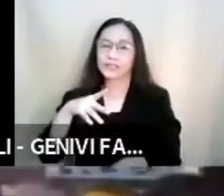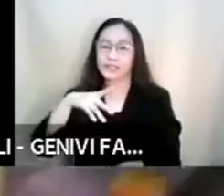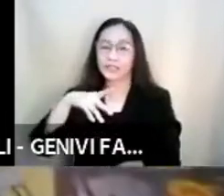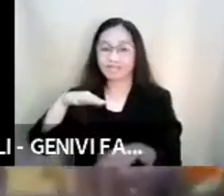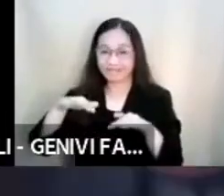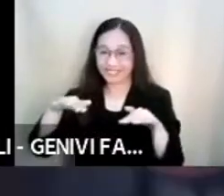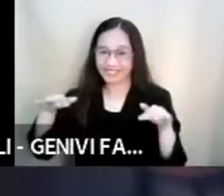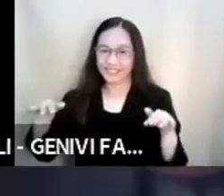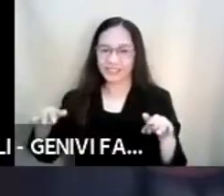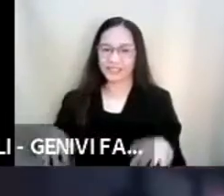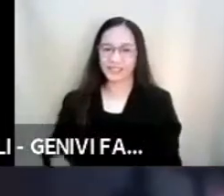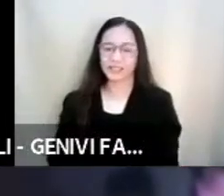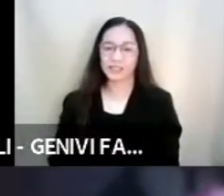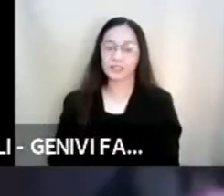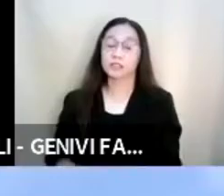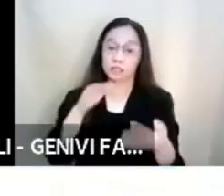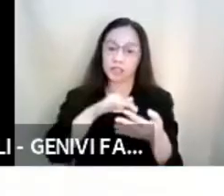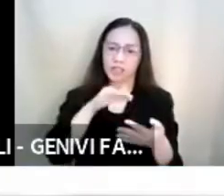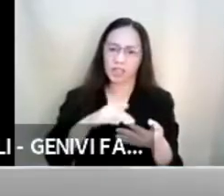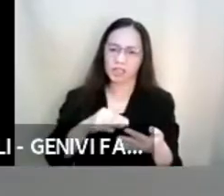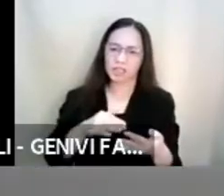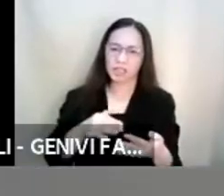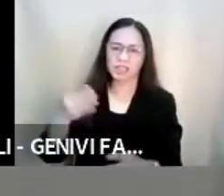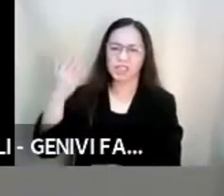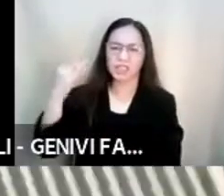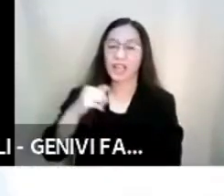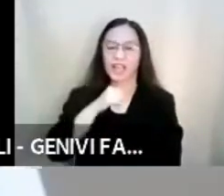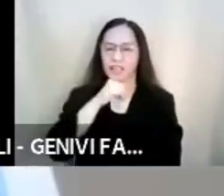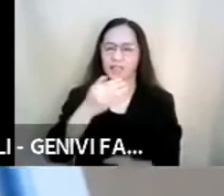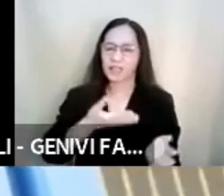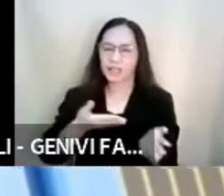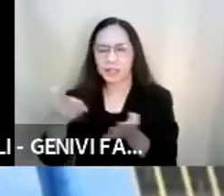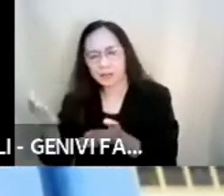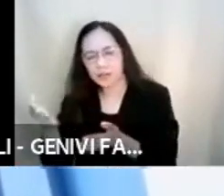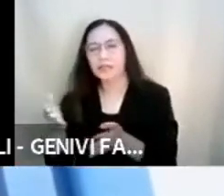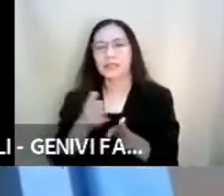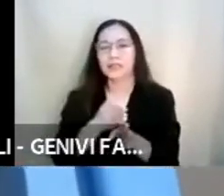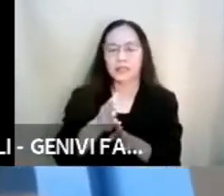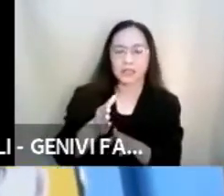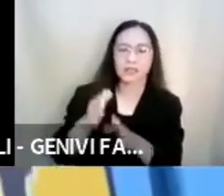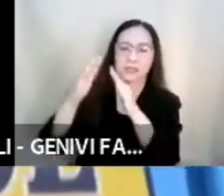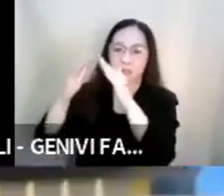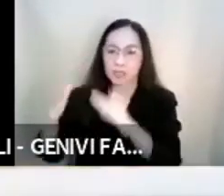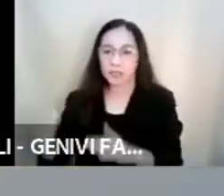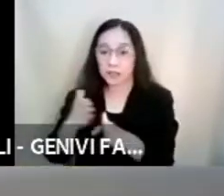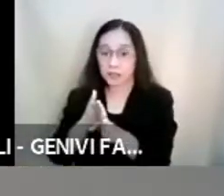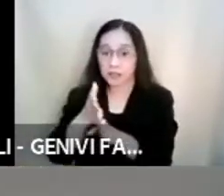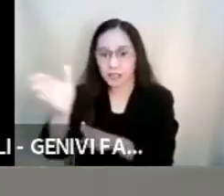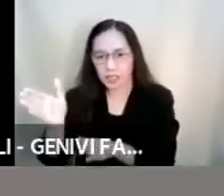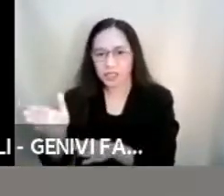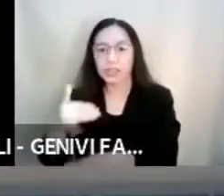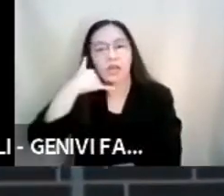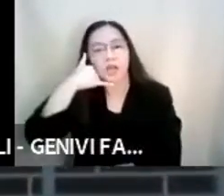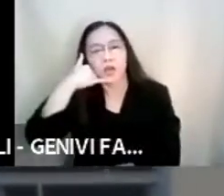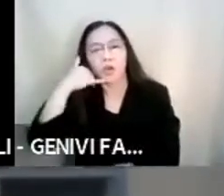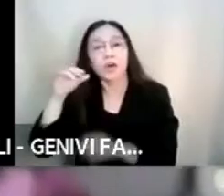siya yung nag-aaral siya, hindi ko na siya hinahatid. Pag galing sa bahay, diretso. Tapos tatawag ako sa teacher niya kung nandiyan na.